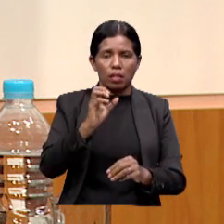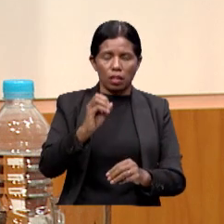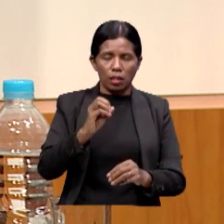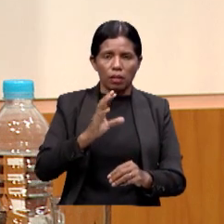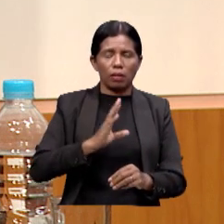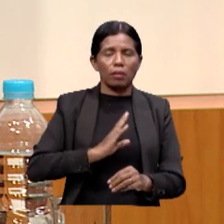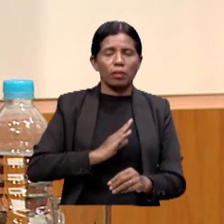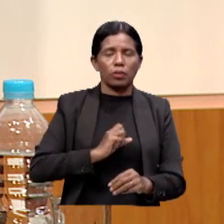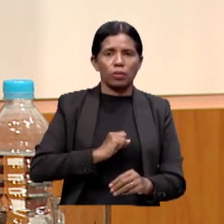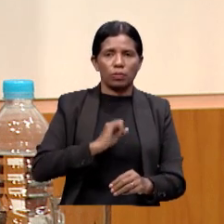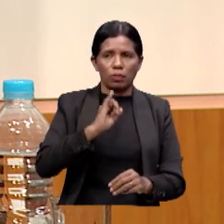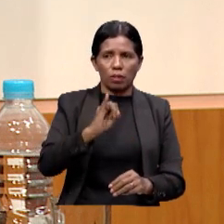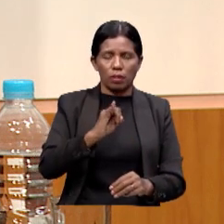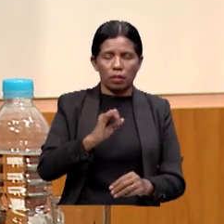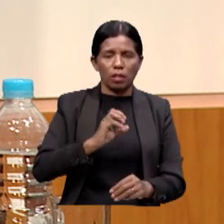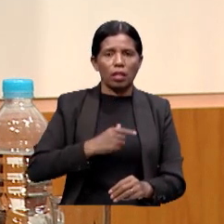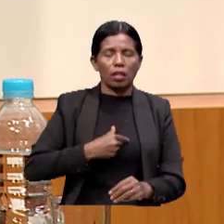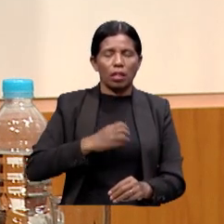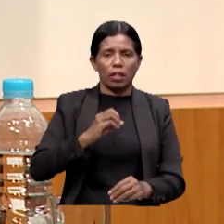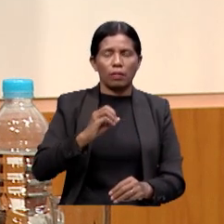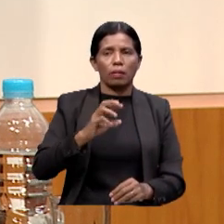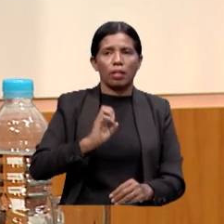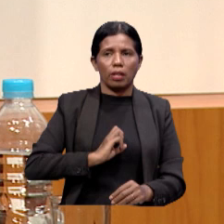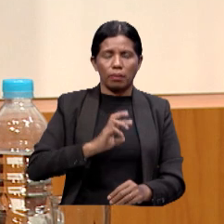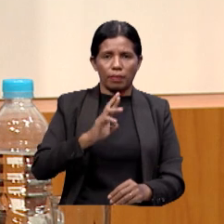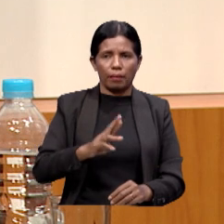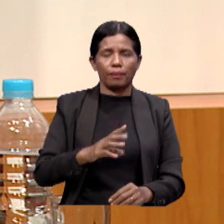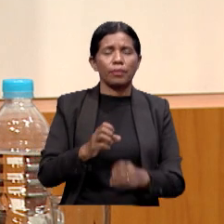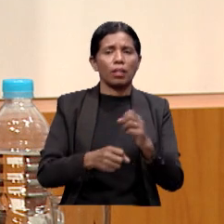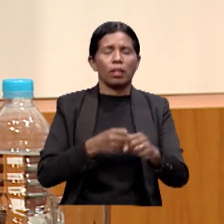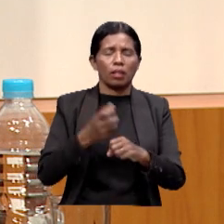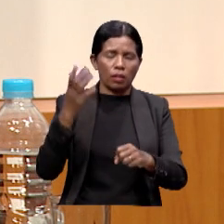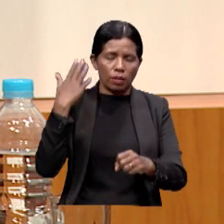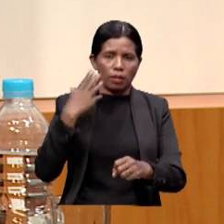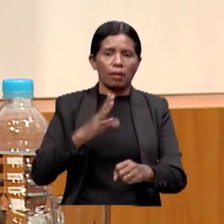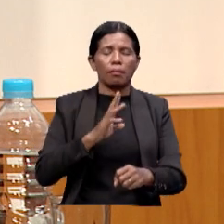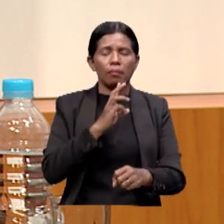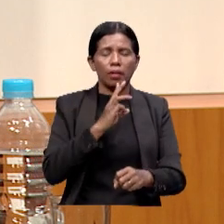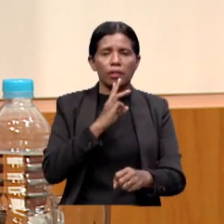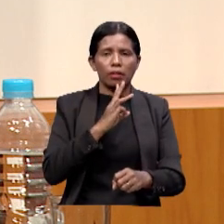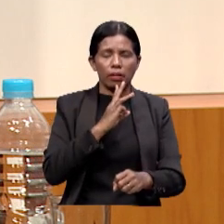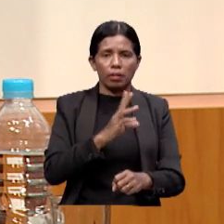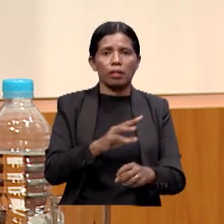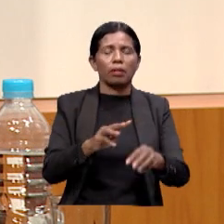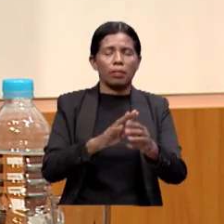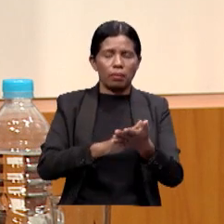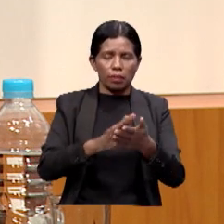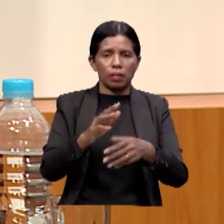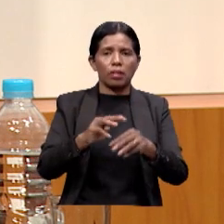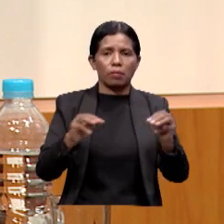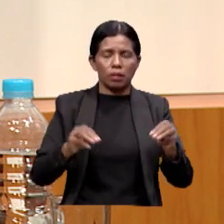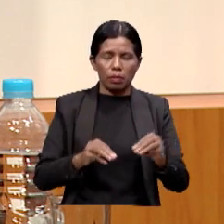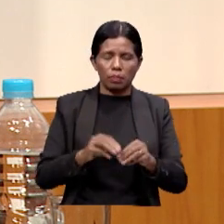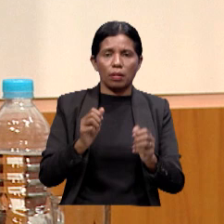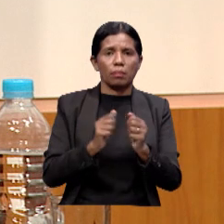Babonaro, Gleno Hermera no Liksa. Tinan kota BTLEP gere sistema BMOS e a municipio Sanolo